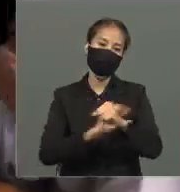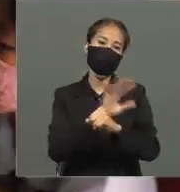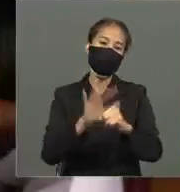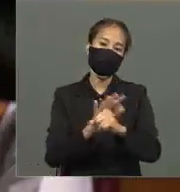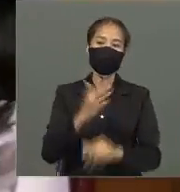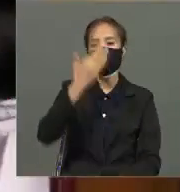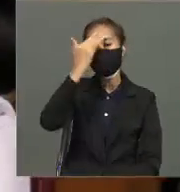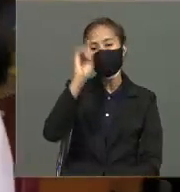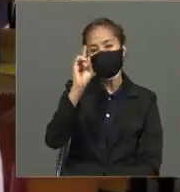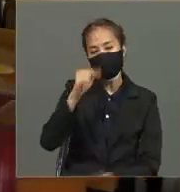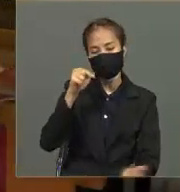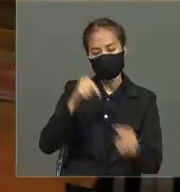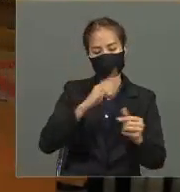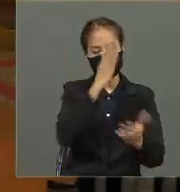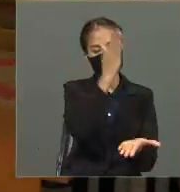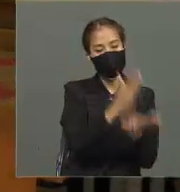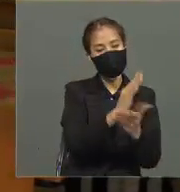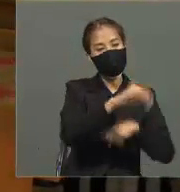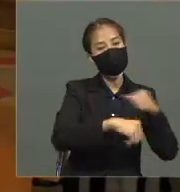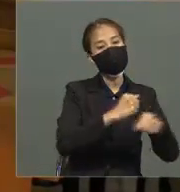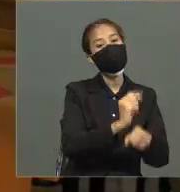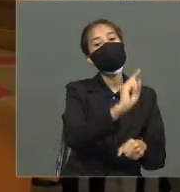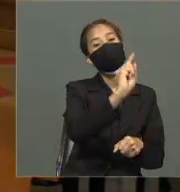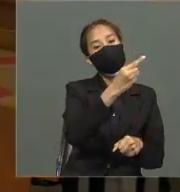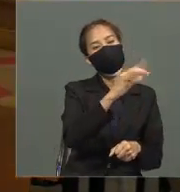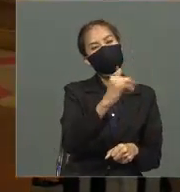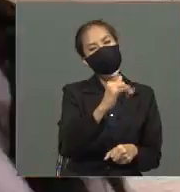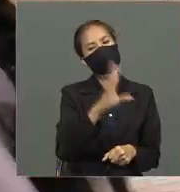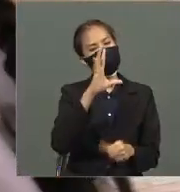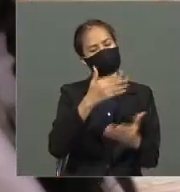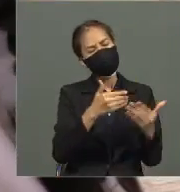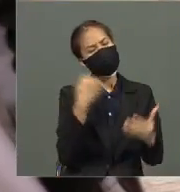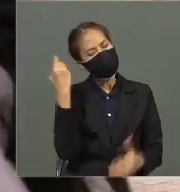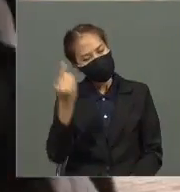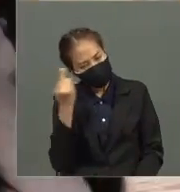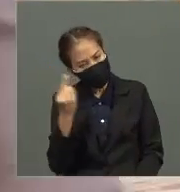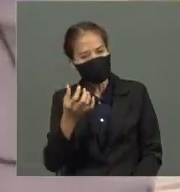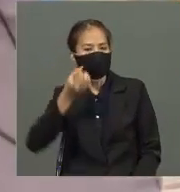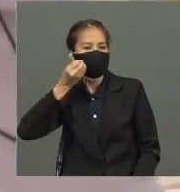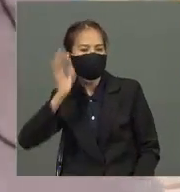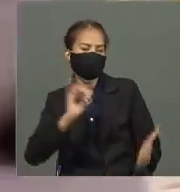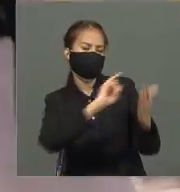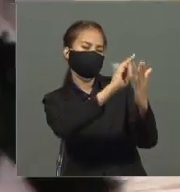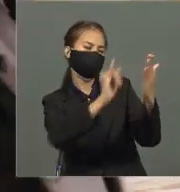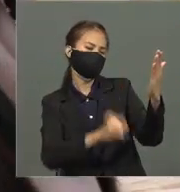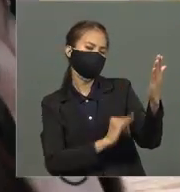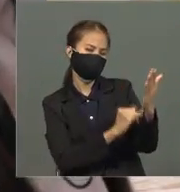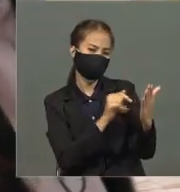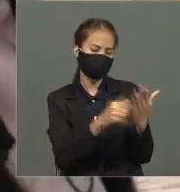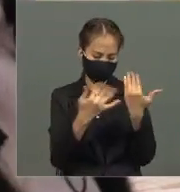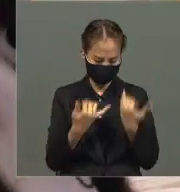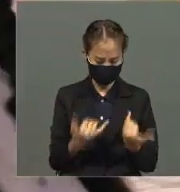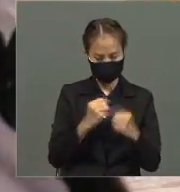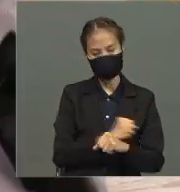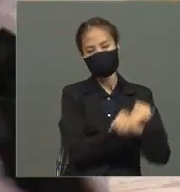จากในช่วงของวันหยุดยาวเทศกาลปีใหม่เนี่ยมีผู้ปกครองพานักเรียนกลับภูมิลำเนารั่วไปท่องเที่ยวยังจังหวัดต่างๆจึงต้องมีการ